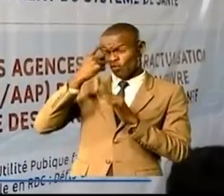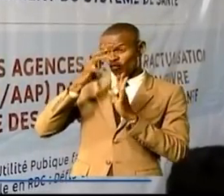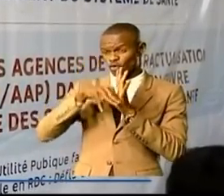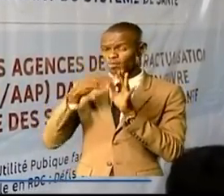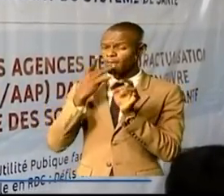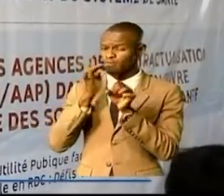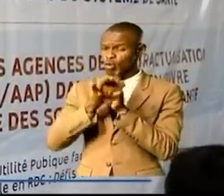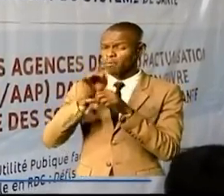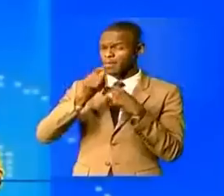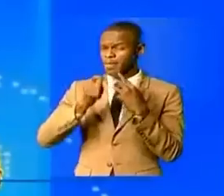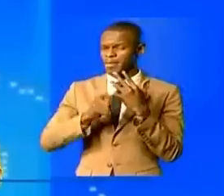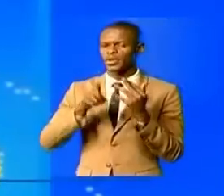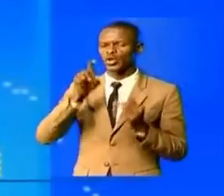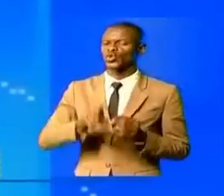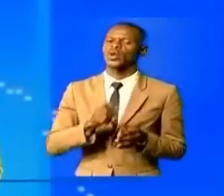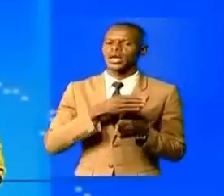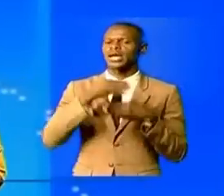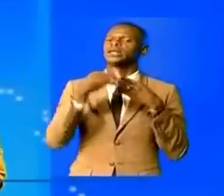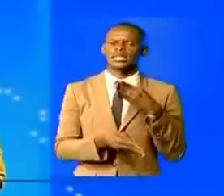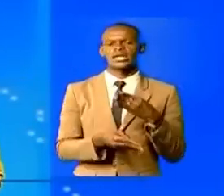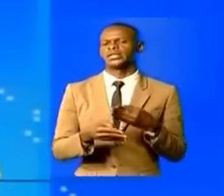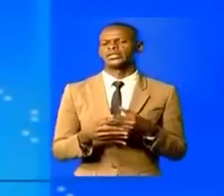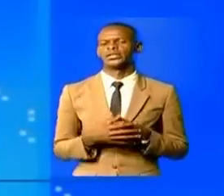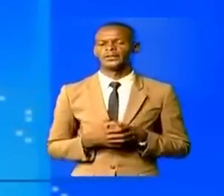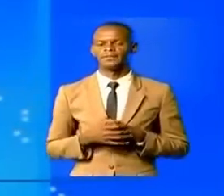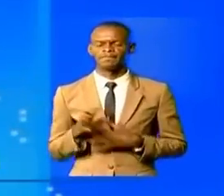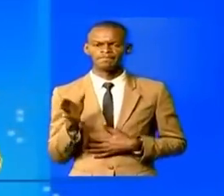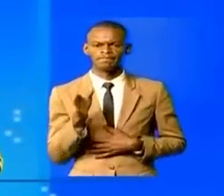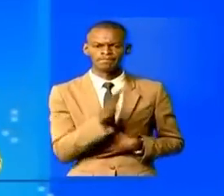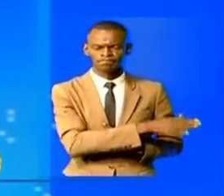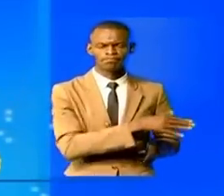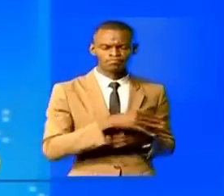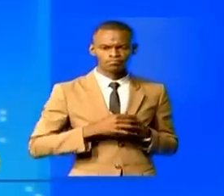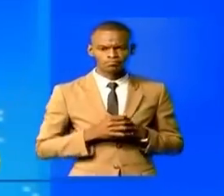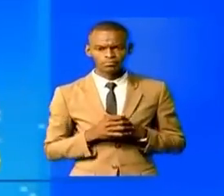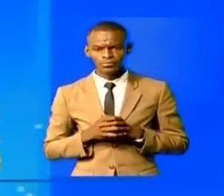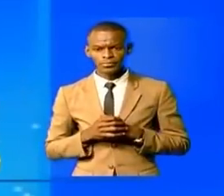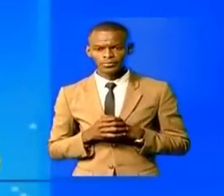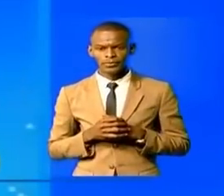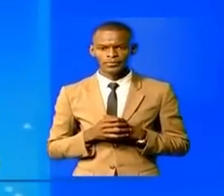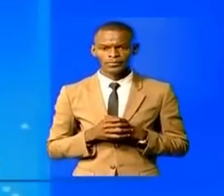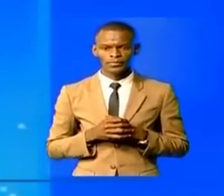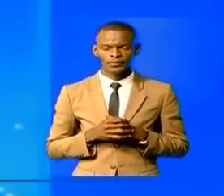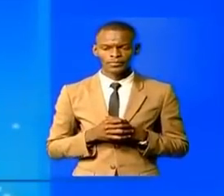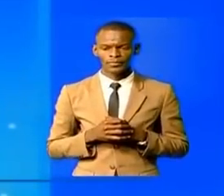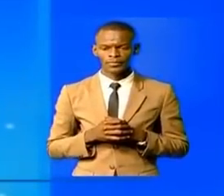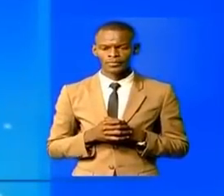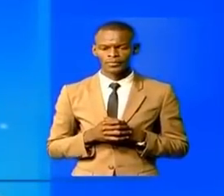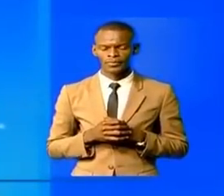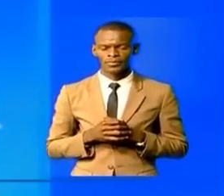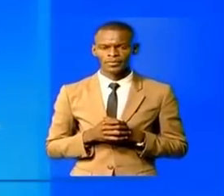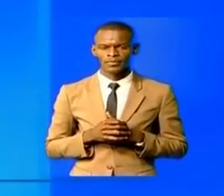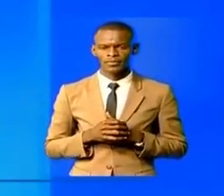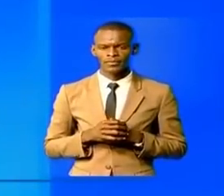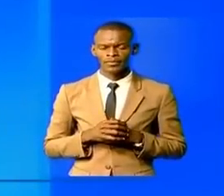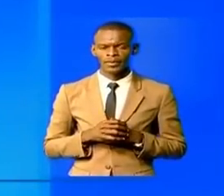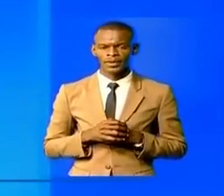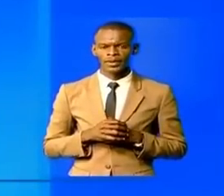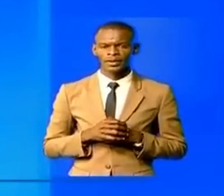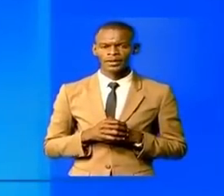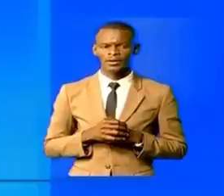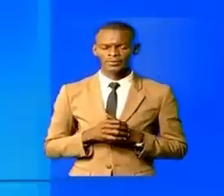de l'État. Et pour terminer, plusieurs colonnes des Kimbanguistes étaient visibles aujourd'hui sur les grandes artères